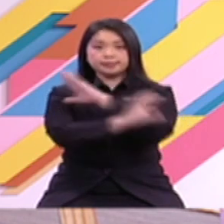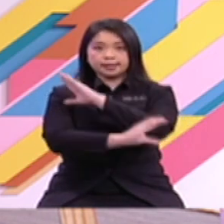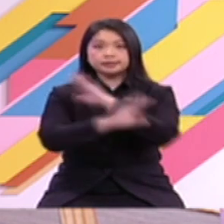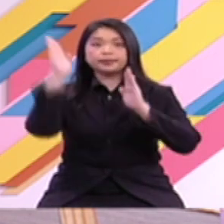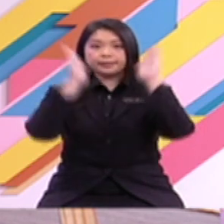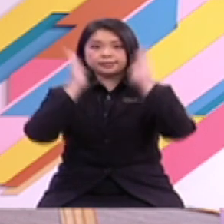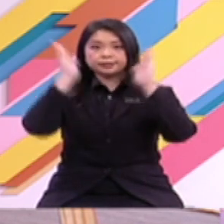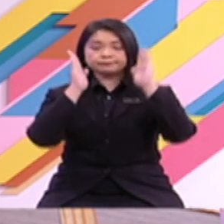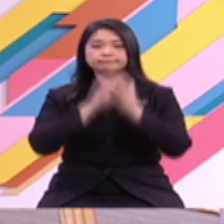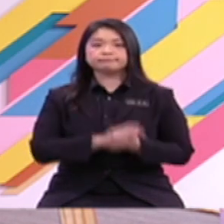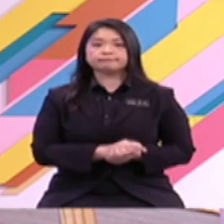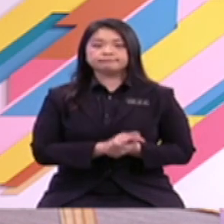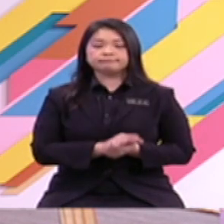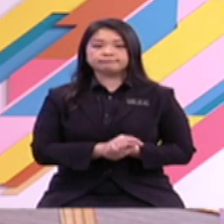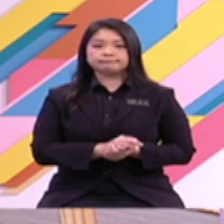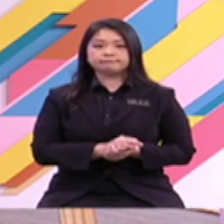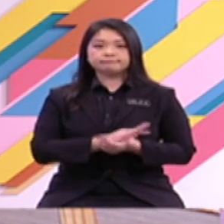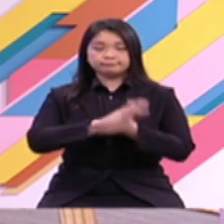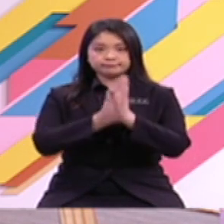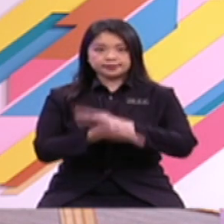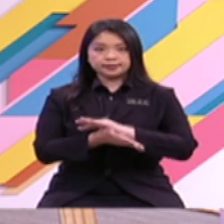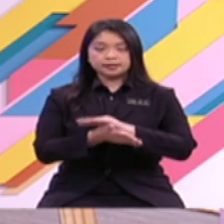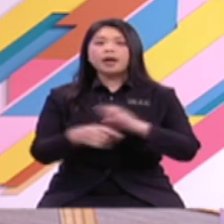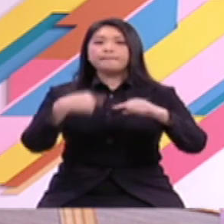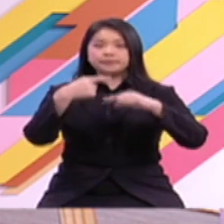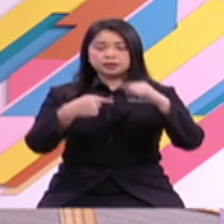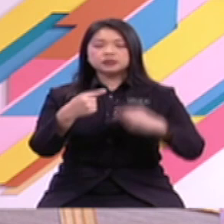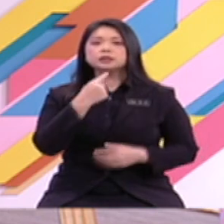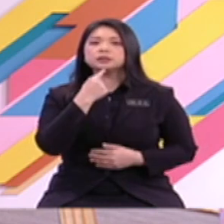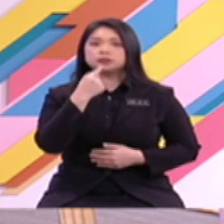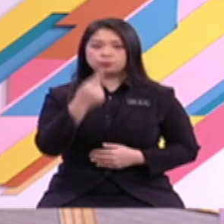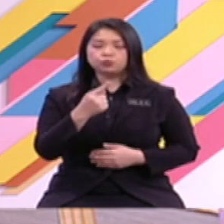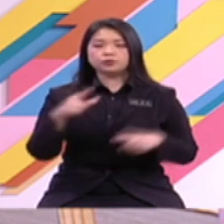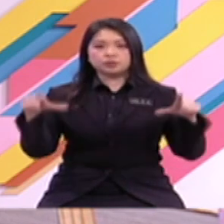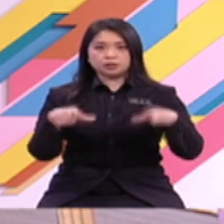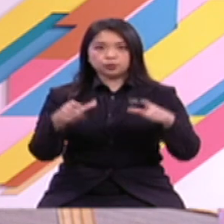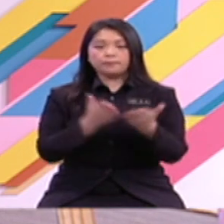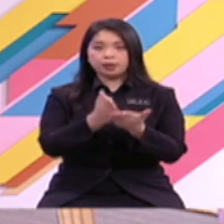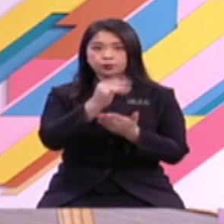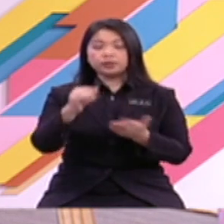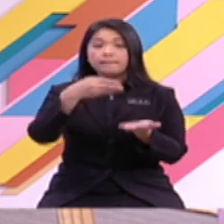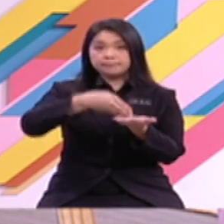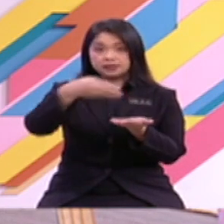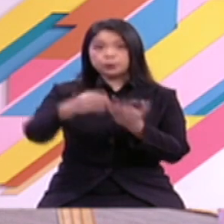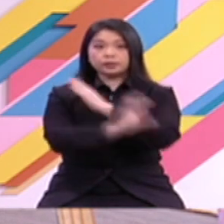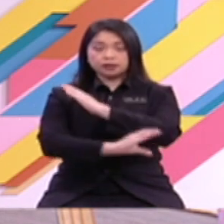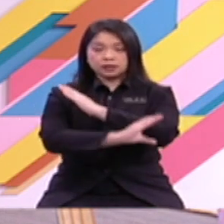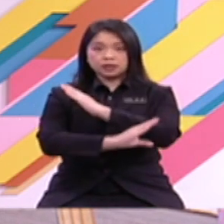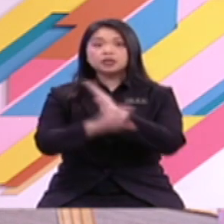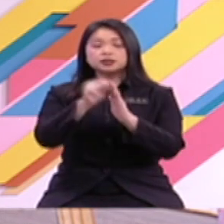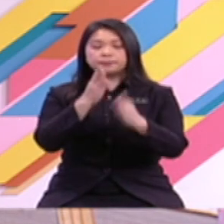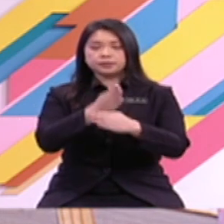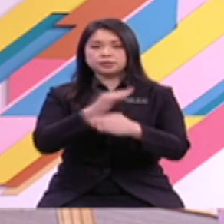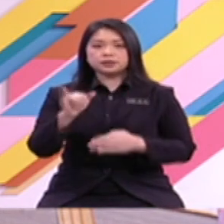Malaysia Oke jadi Oke Alex film tersebut belajar dilaksanakan melalui belanja warna garo sebenarnya